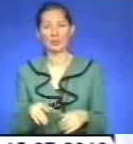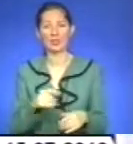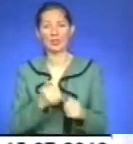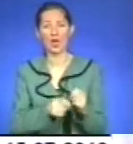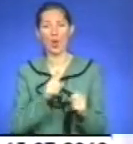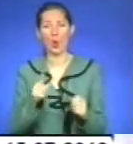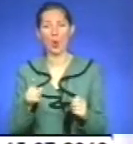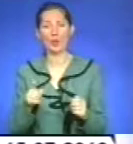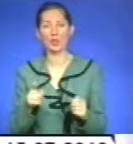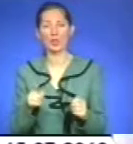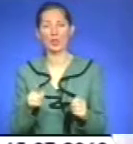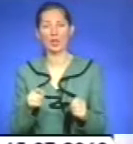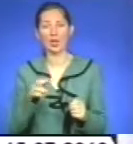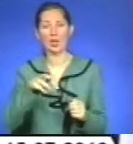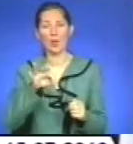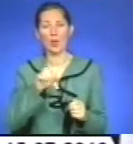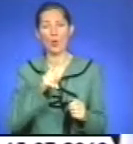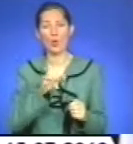кожний натертий мозіль,